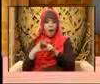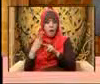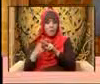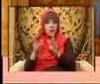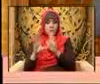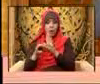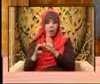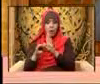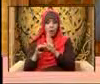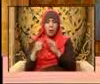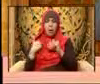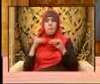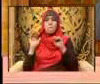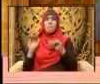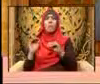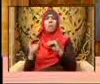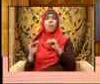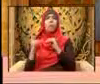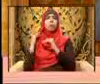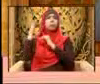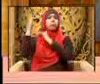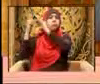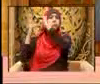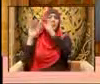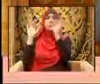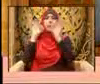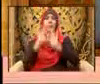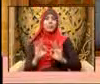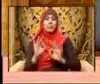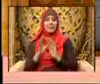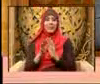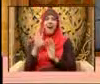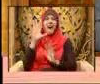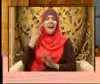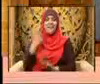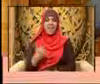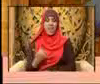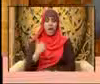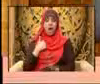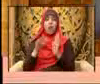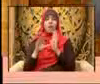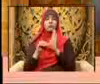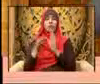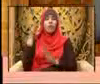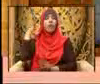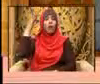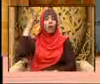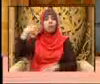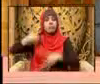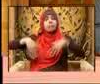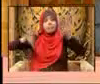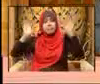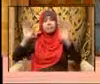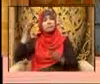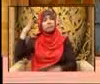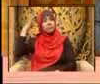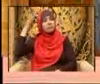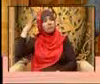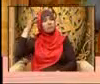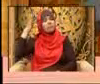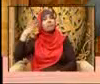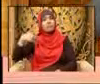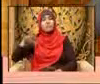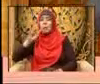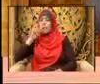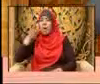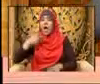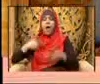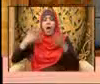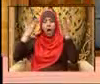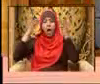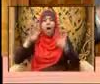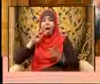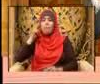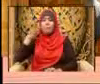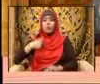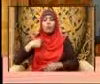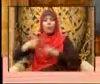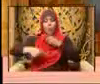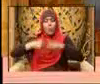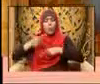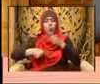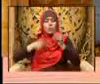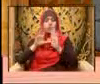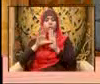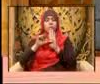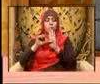يؤديها الإنسان كما أرادها الله عز وجل منه. نعم إنه يؤدي هذه الطقوس، إنه يؤدي هذه الأشكال،